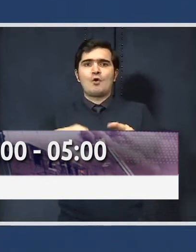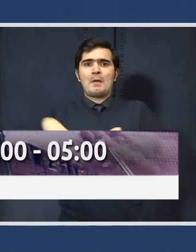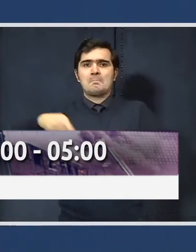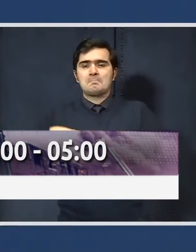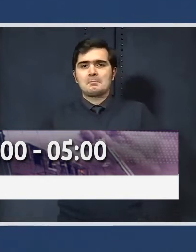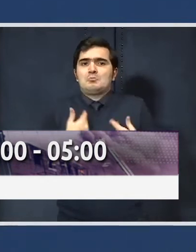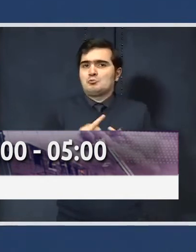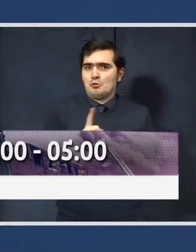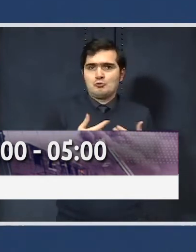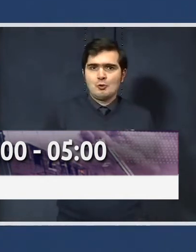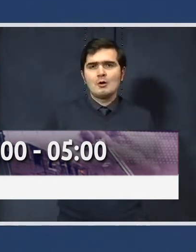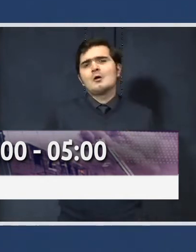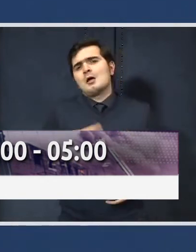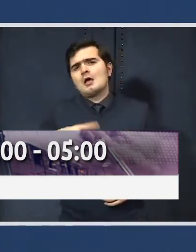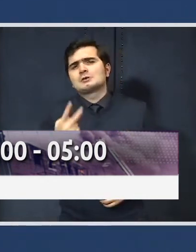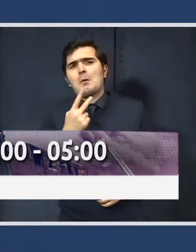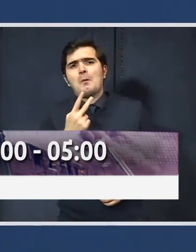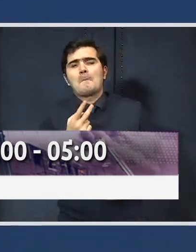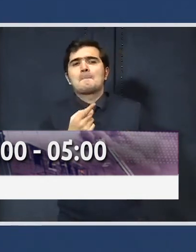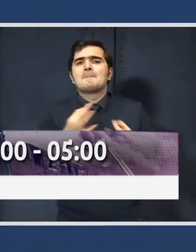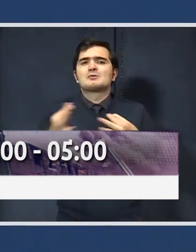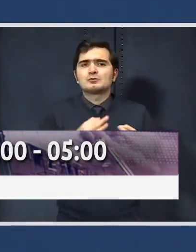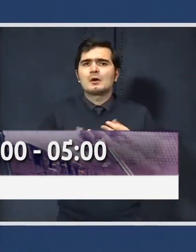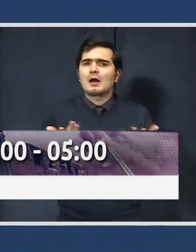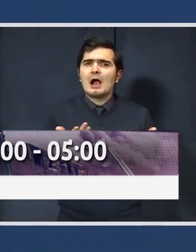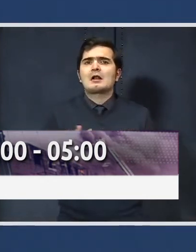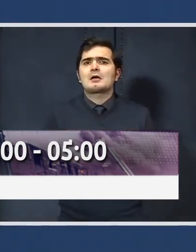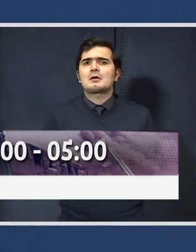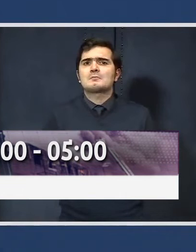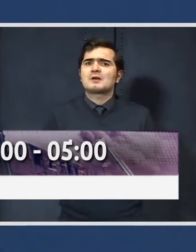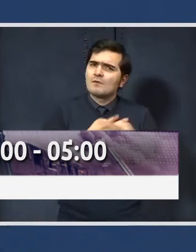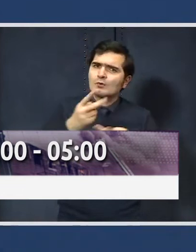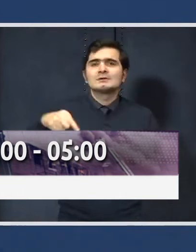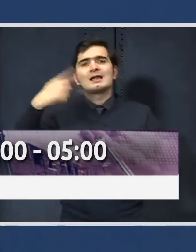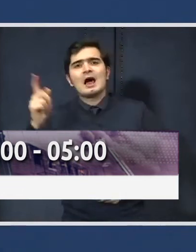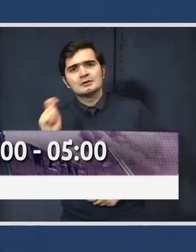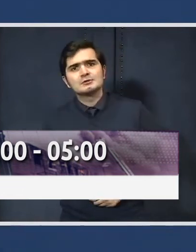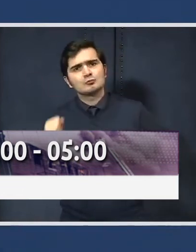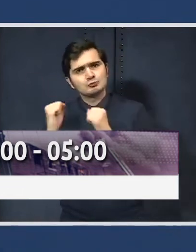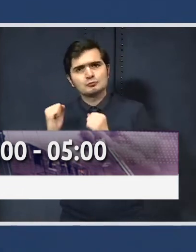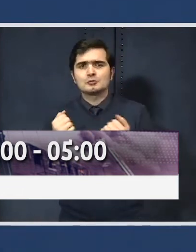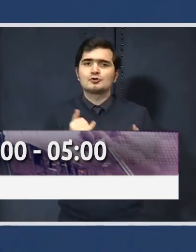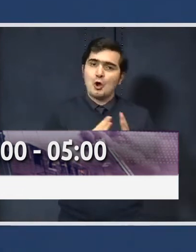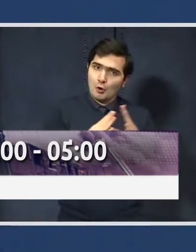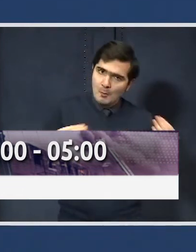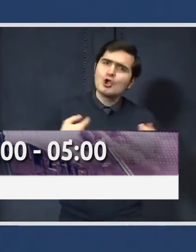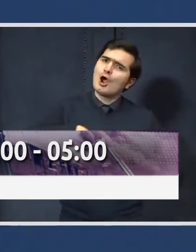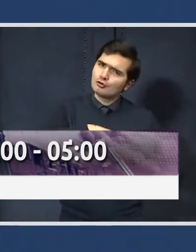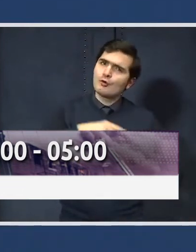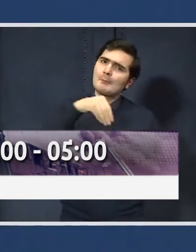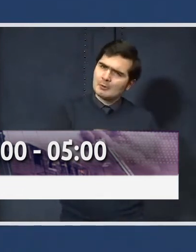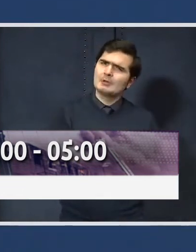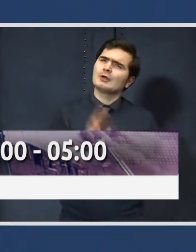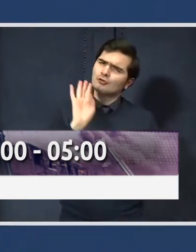este o direcție pe care am vazut ca esti in masura in care a fost folosita in tot ceea ce România nu te grabi prezentat o